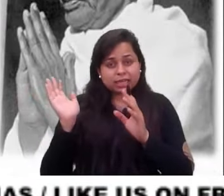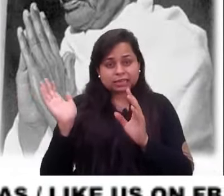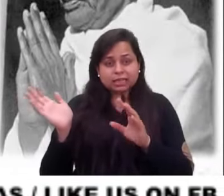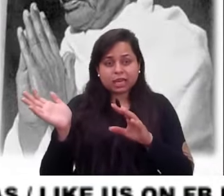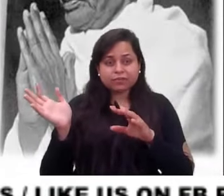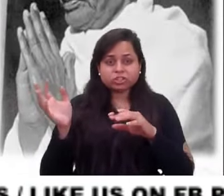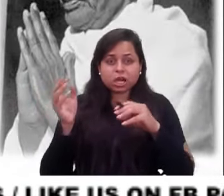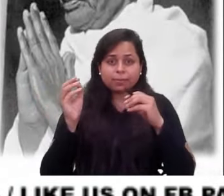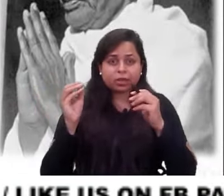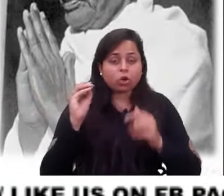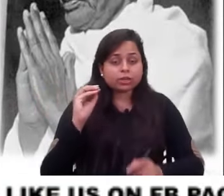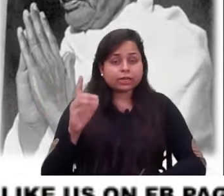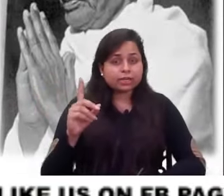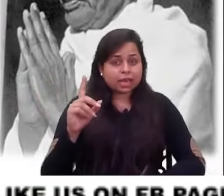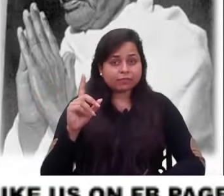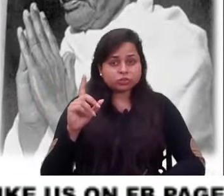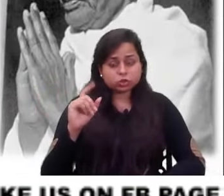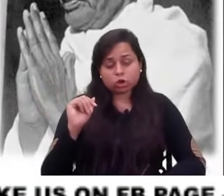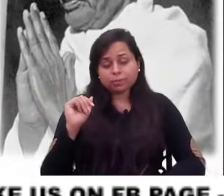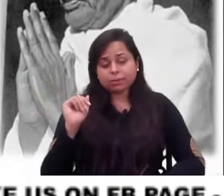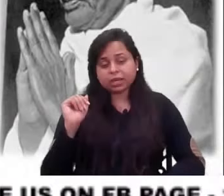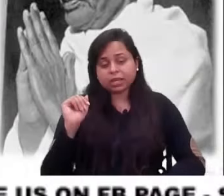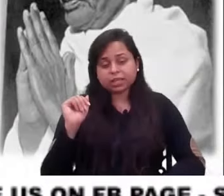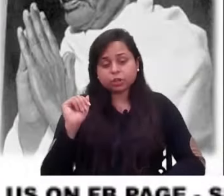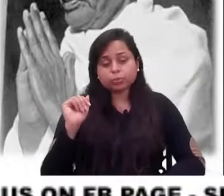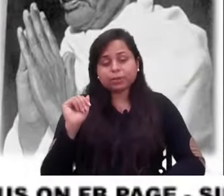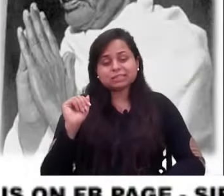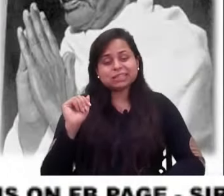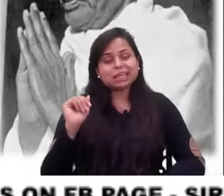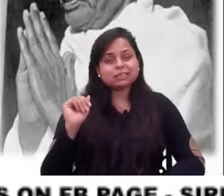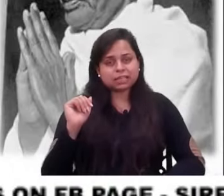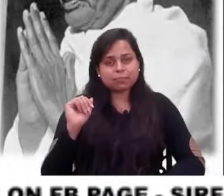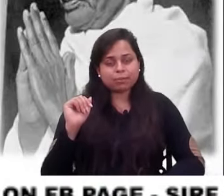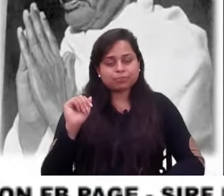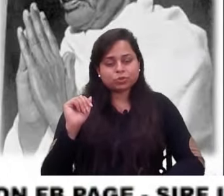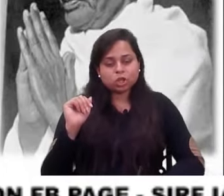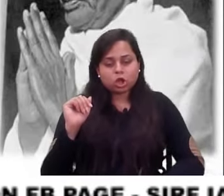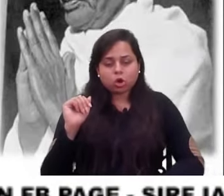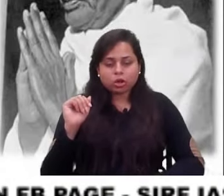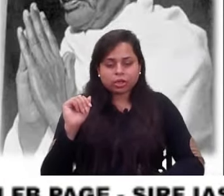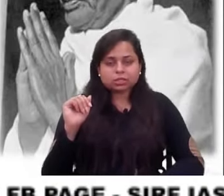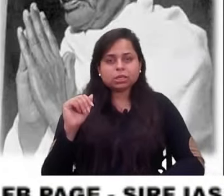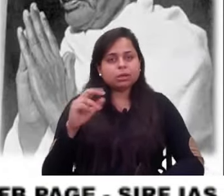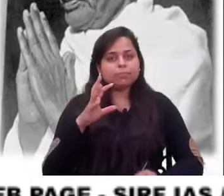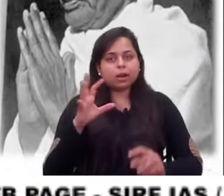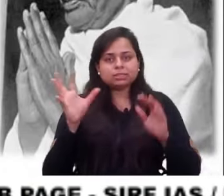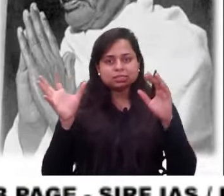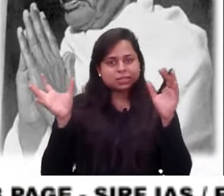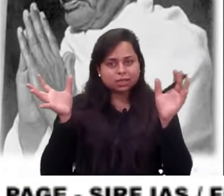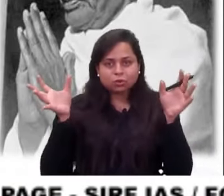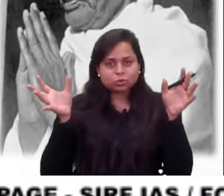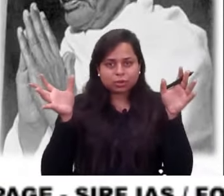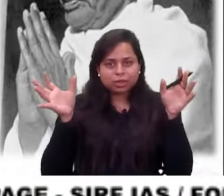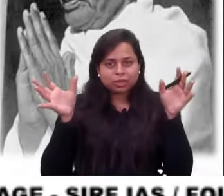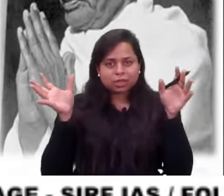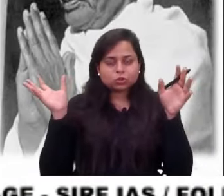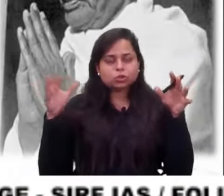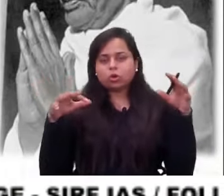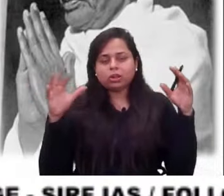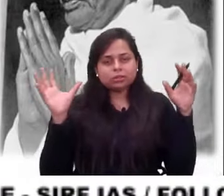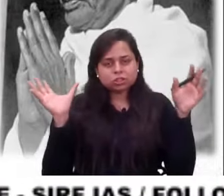हिंदी लैंग्वेज आफ क्वाड्रेटिक लैंग्वेज के तौर पर भी रहेगी यू पी एस सी के एग्जाम और इतनी बड़ी बात जैसी